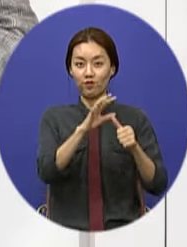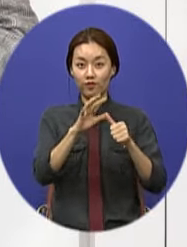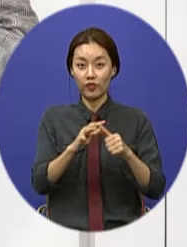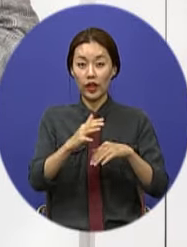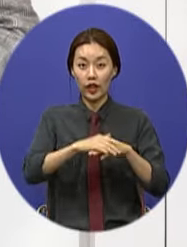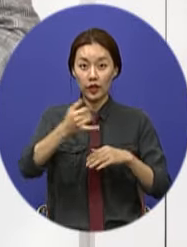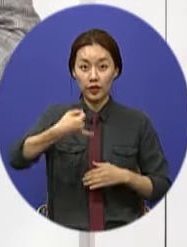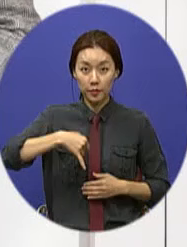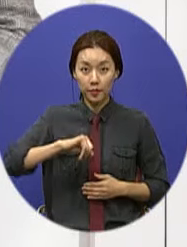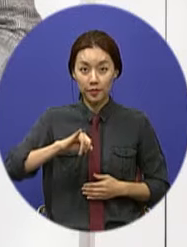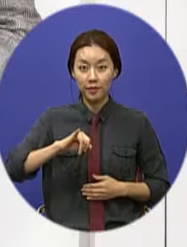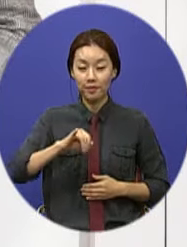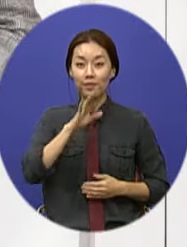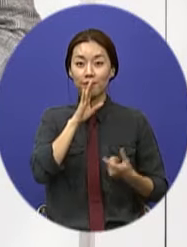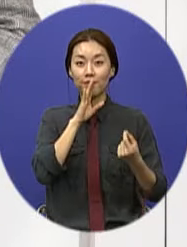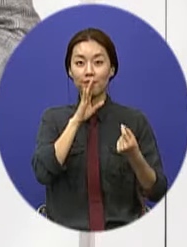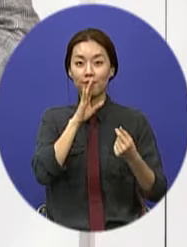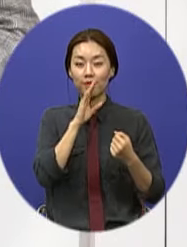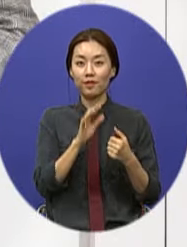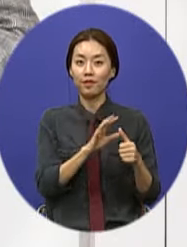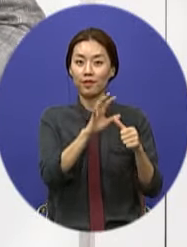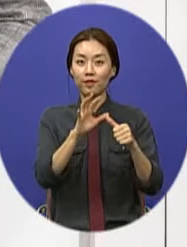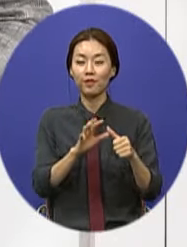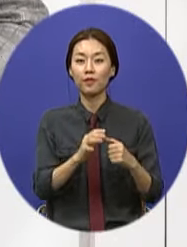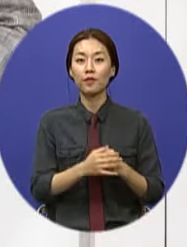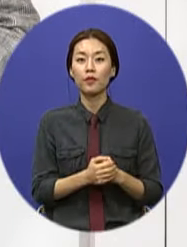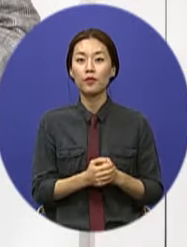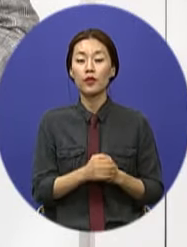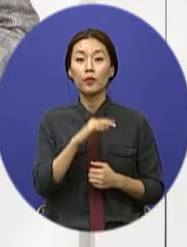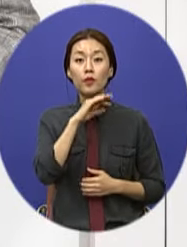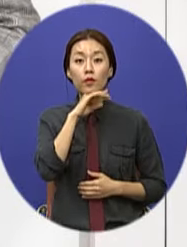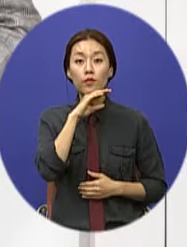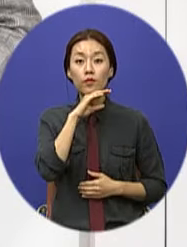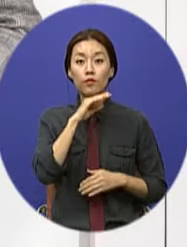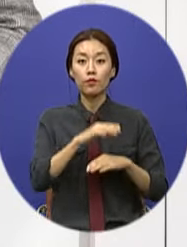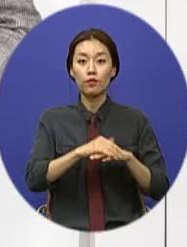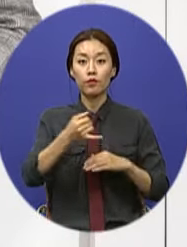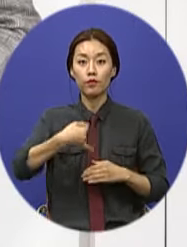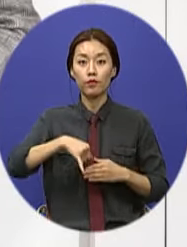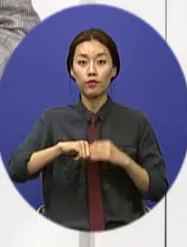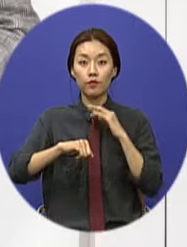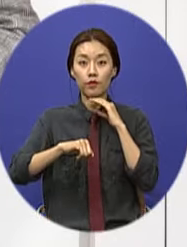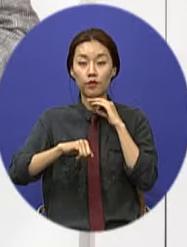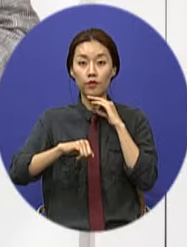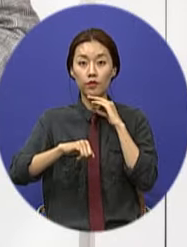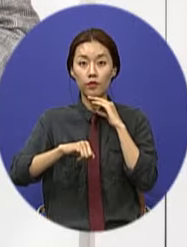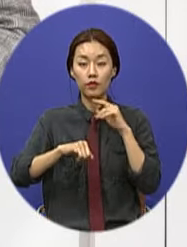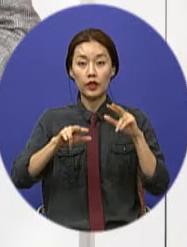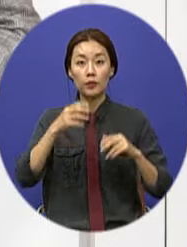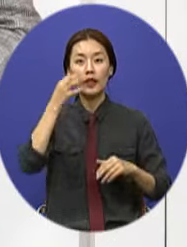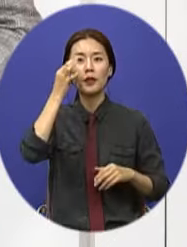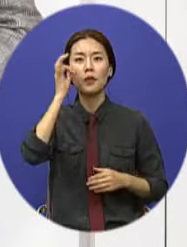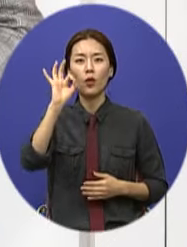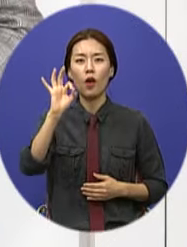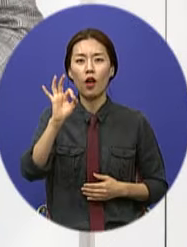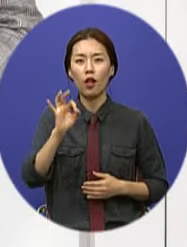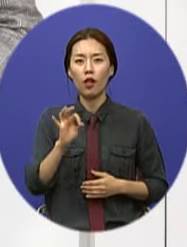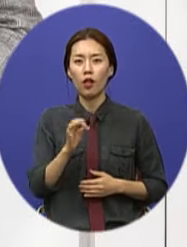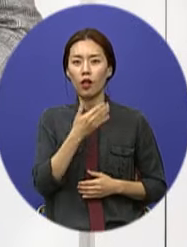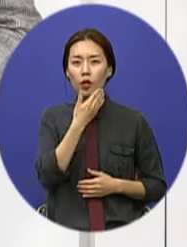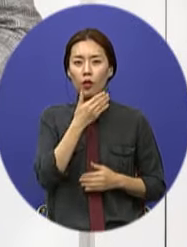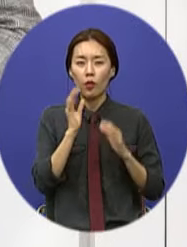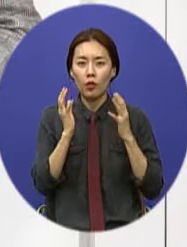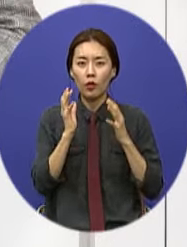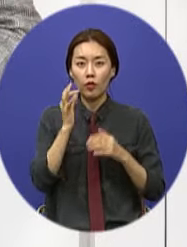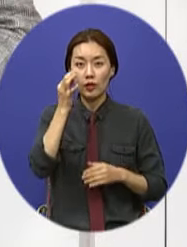손녀딸 봐주세요 지금? 네. 예손녀. 몇 살인데요? 몇 네. 살? 아, 지금 10개월 됐습니다. 아,